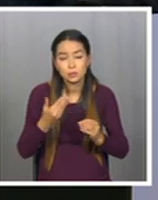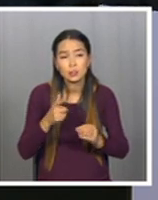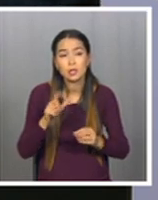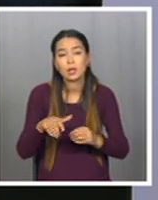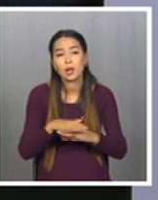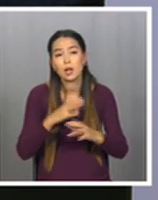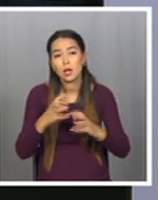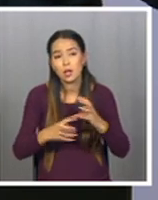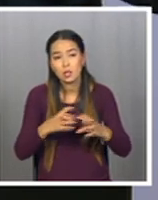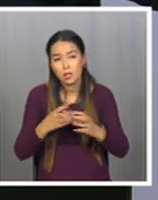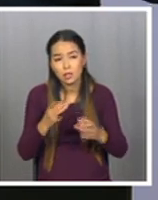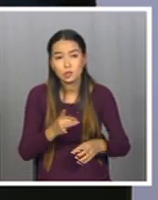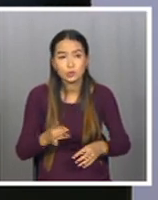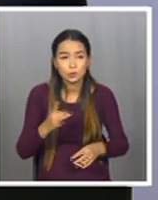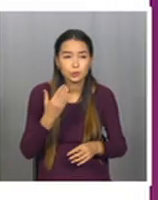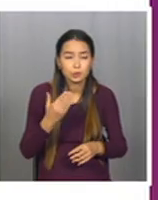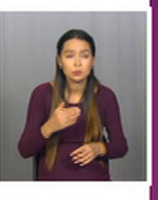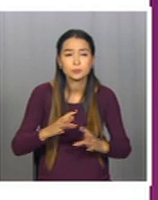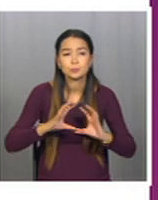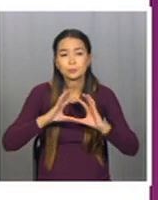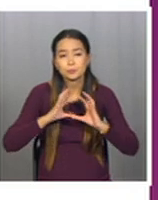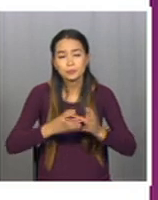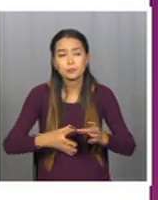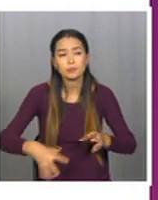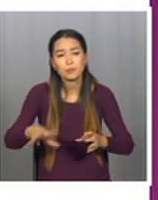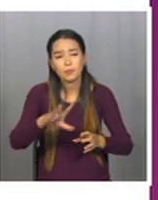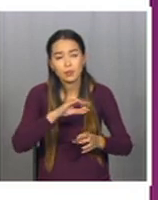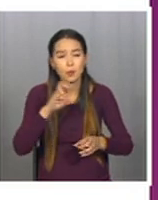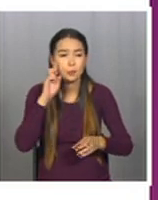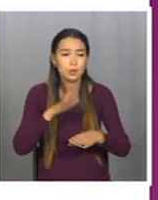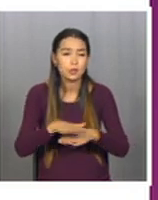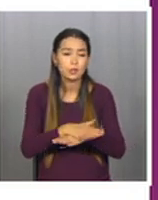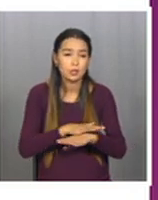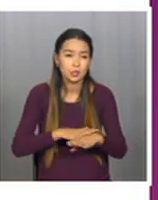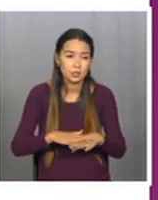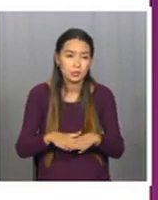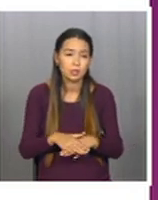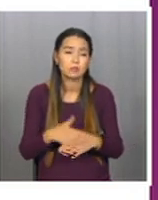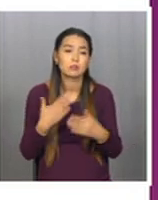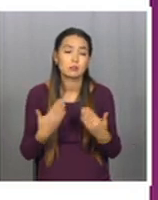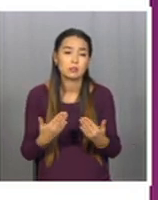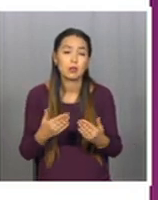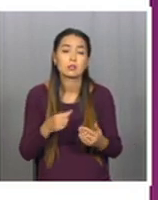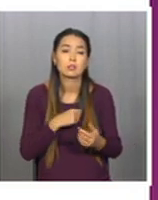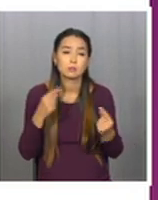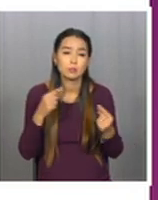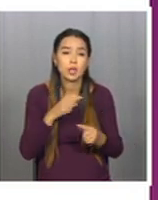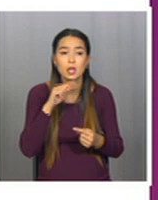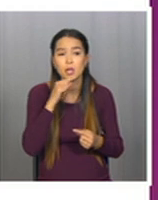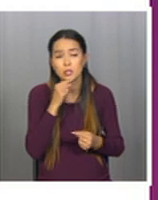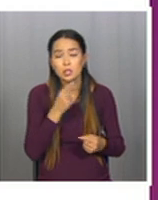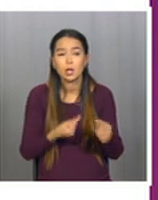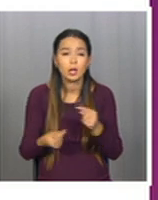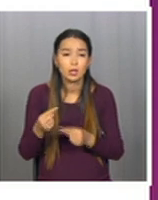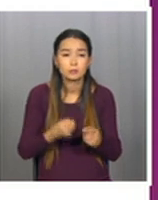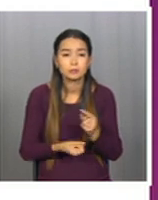Республикасы дүние жүзіндегі барлық мемлекеттермен өзінің мүддесіне сәйкес экономикалық қарым-қатынастар орната